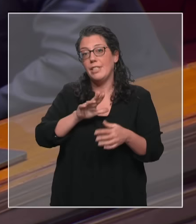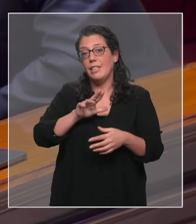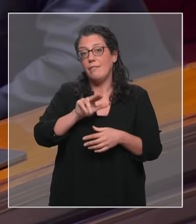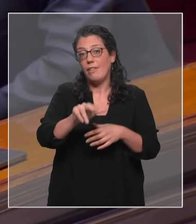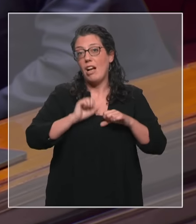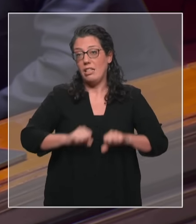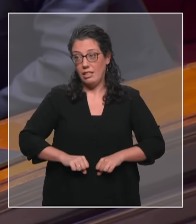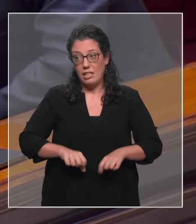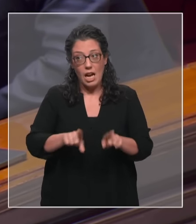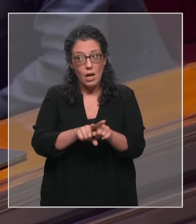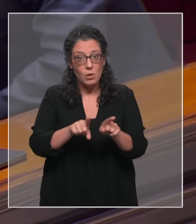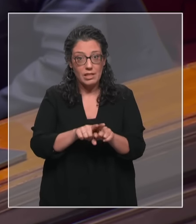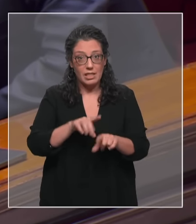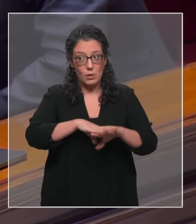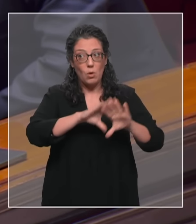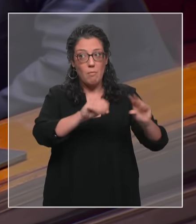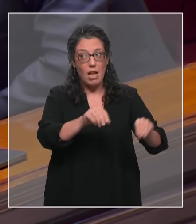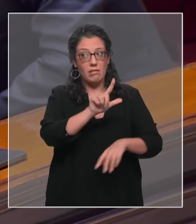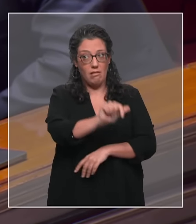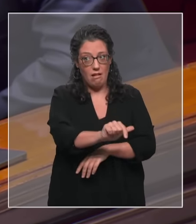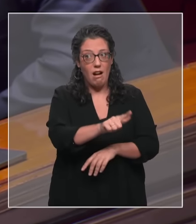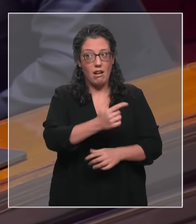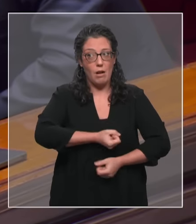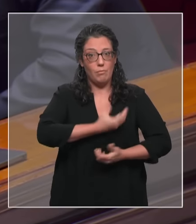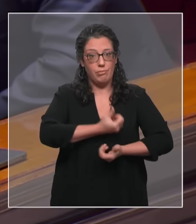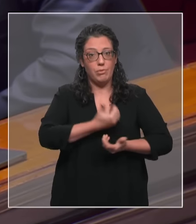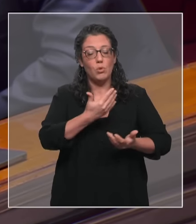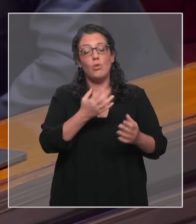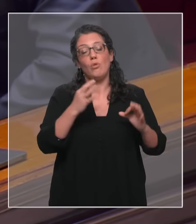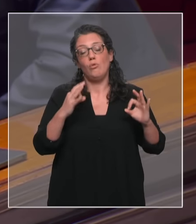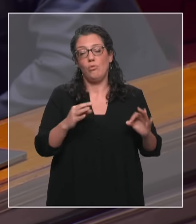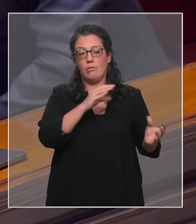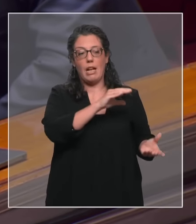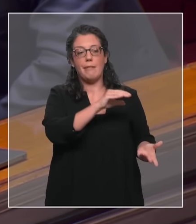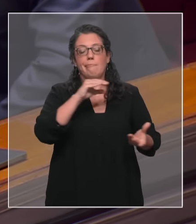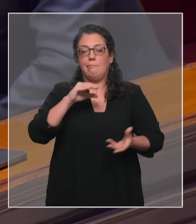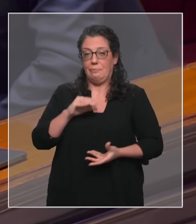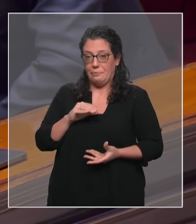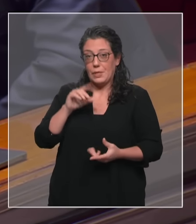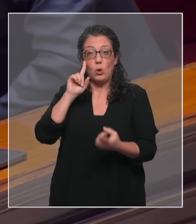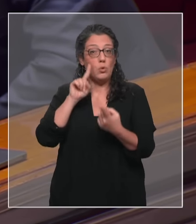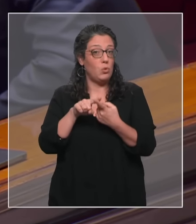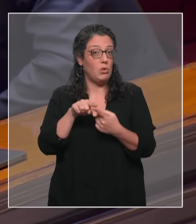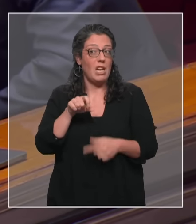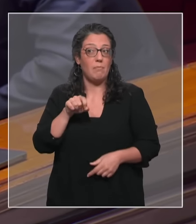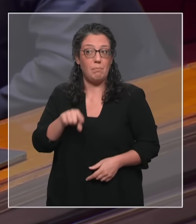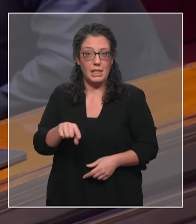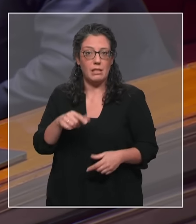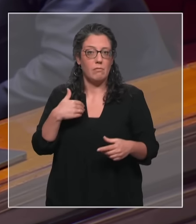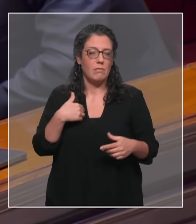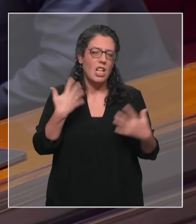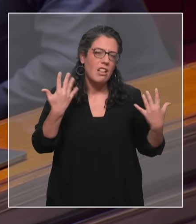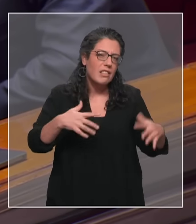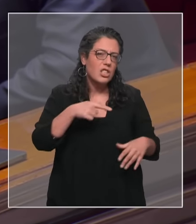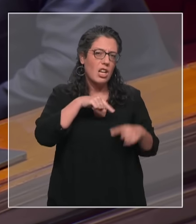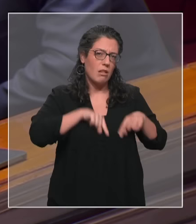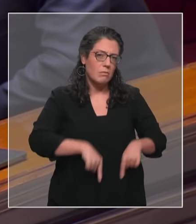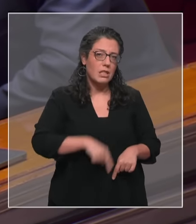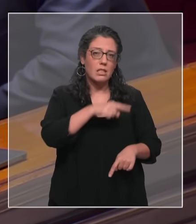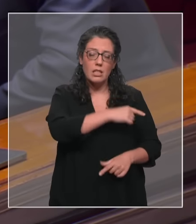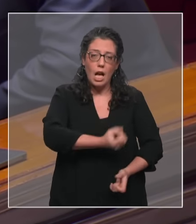quelques instants et qui donc sera là-bas. Et en l'occurrence, en son nom, et je peux vous dire que sur ce sujet-là, il a eu l'occasion et d'en parler et de se